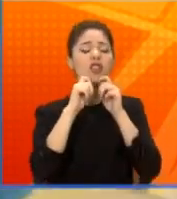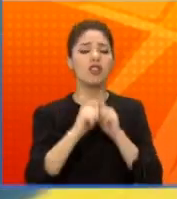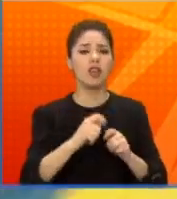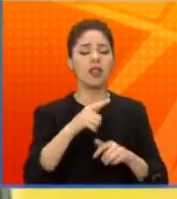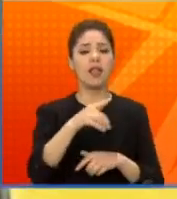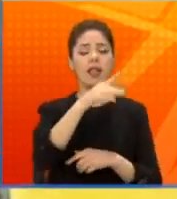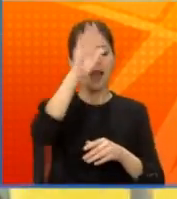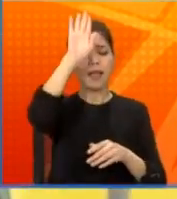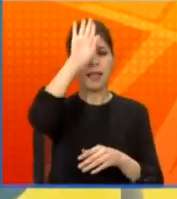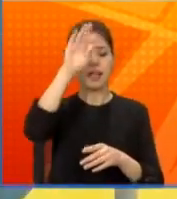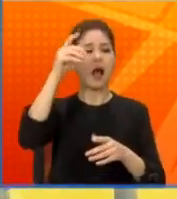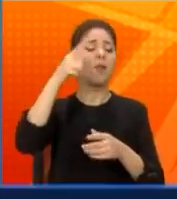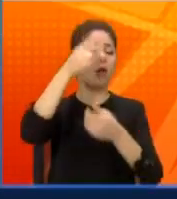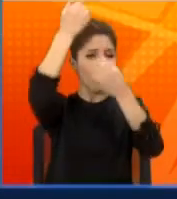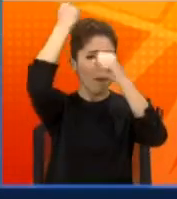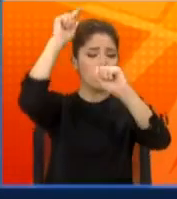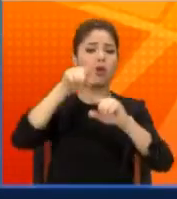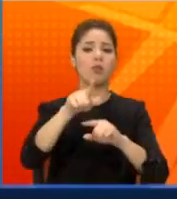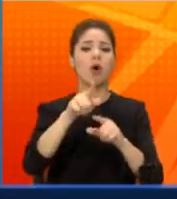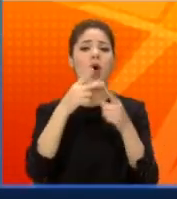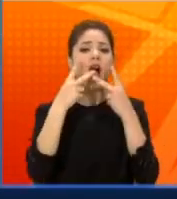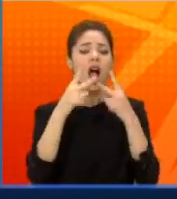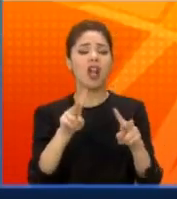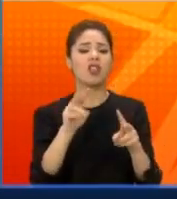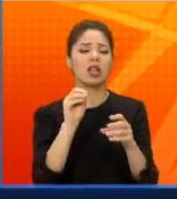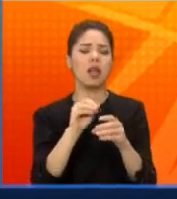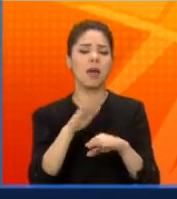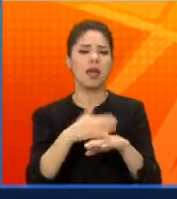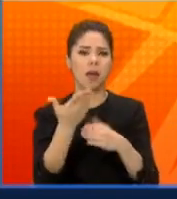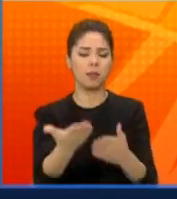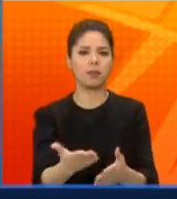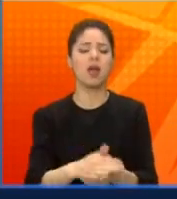Bei bu önemli iddiaları yanıtladı. Covid-19 virüsü